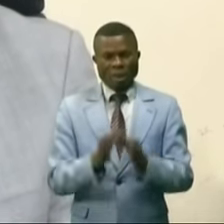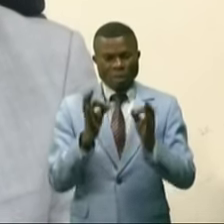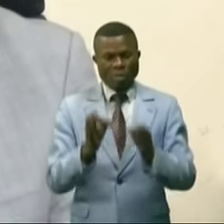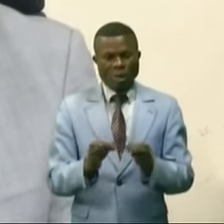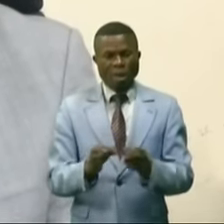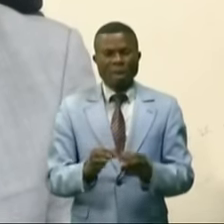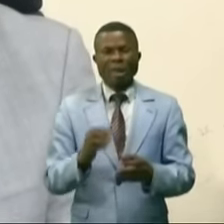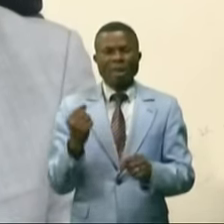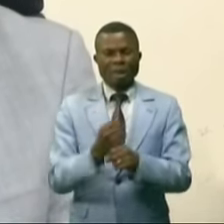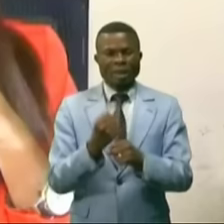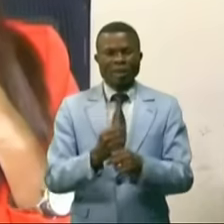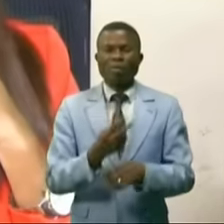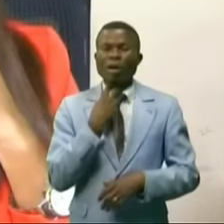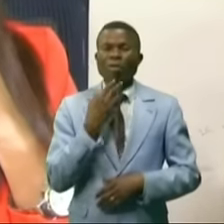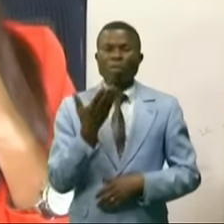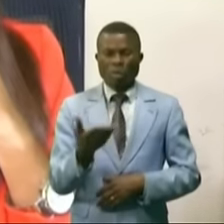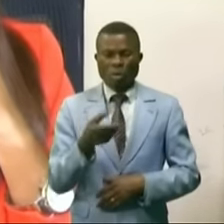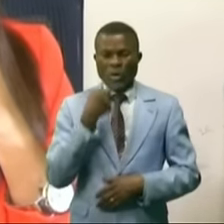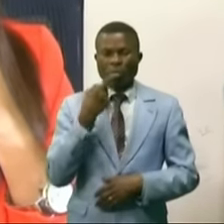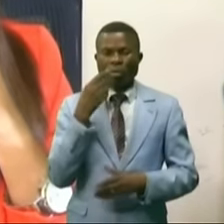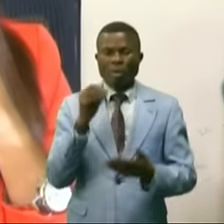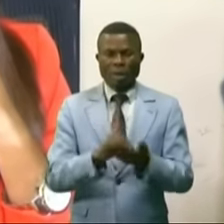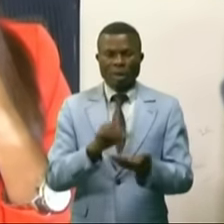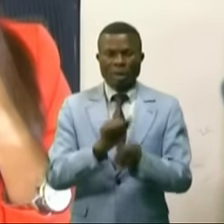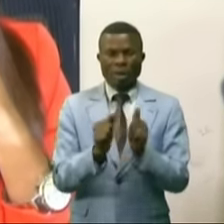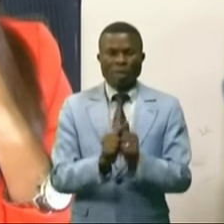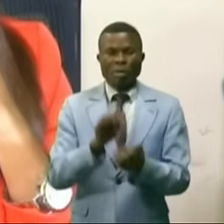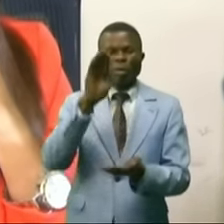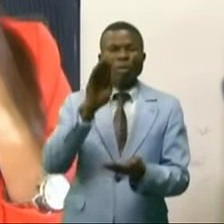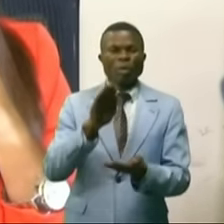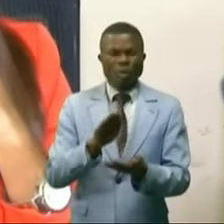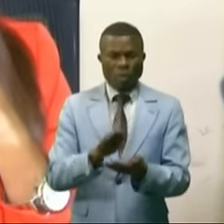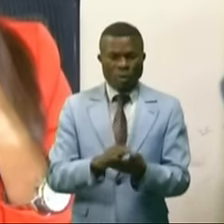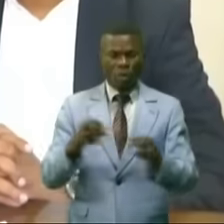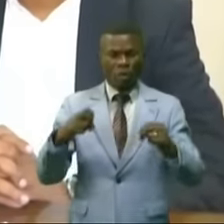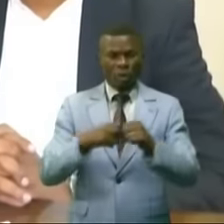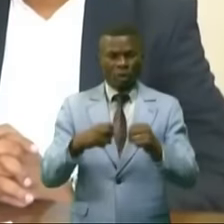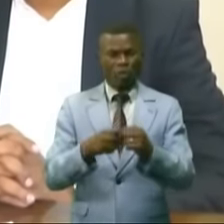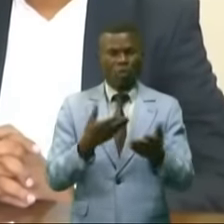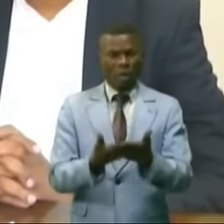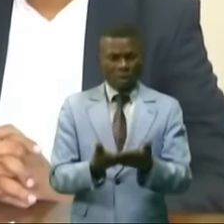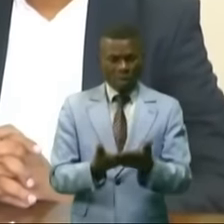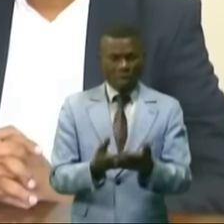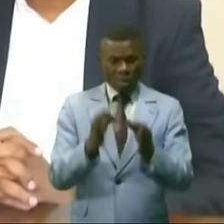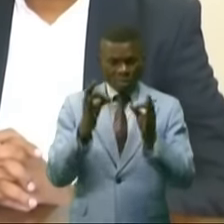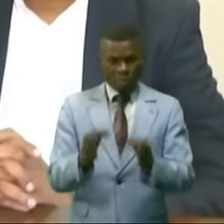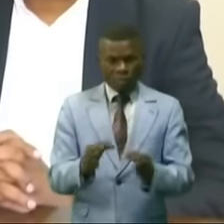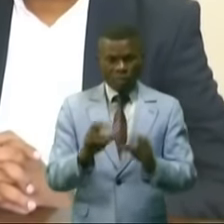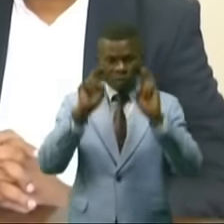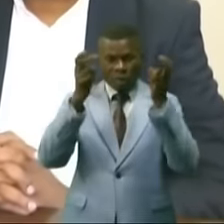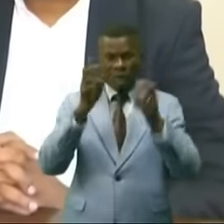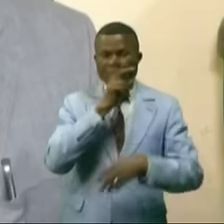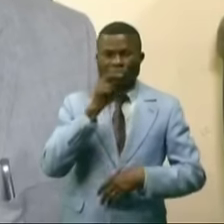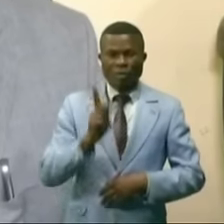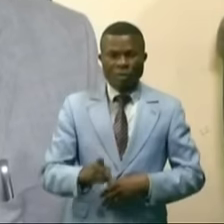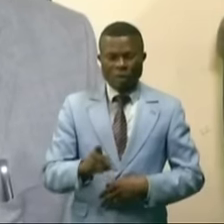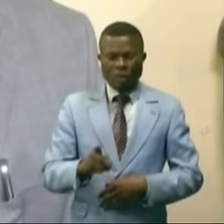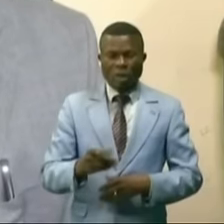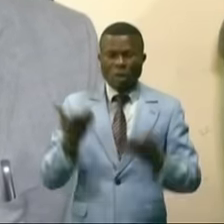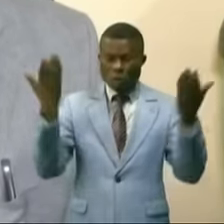entendu. Nous avons parlé du déficit en énergie électrique. Et donc, la ville de Kisangani est dans les